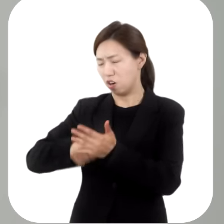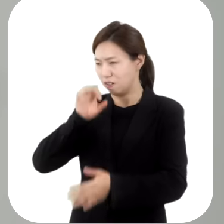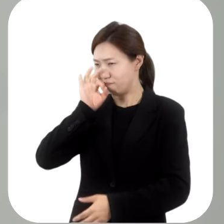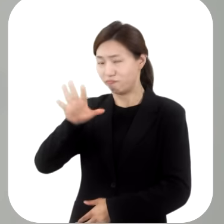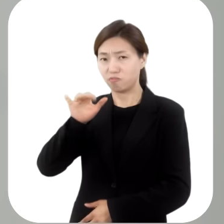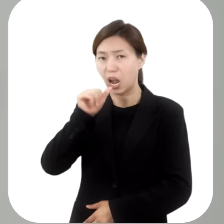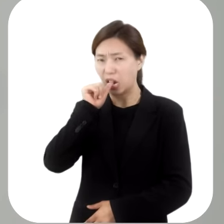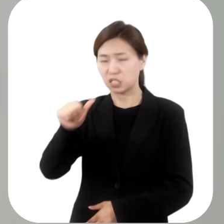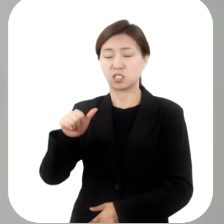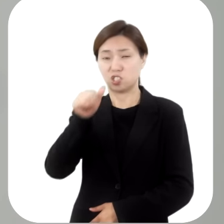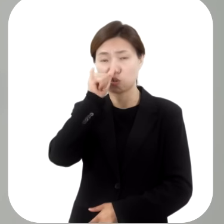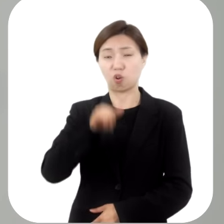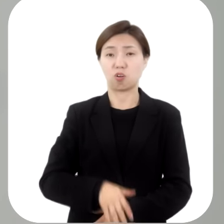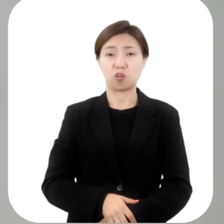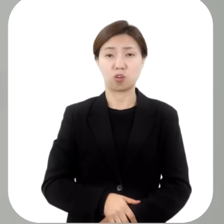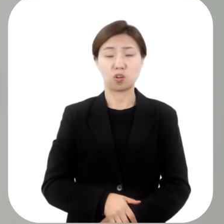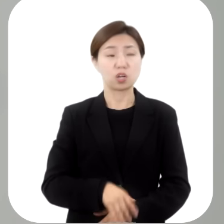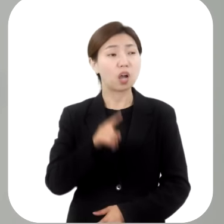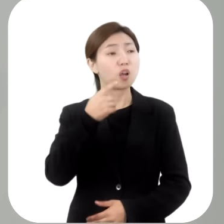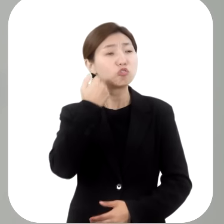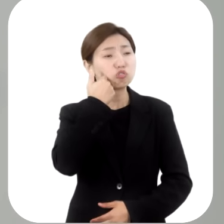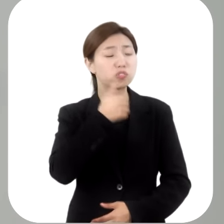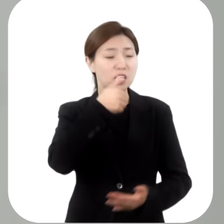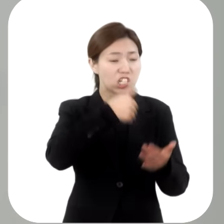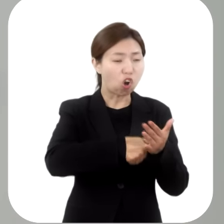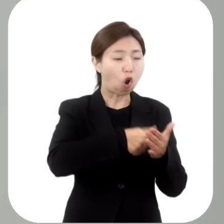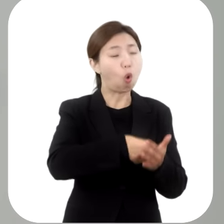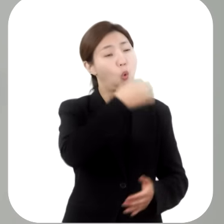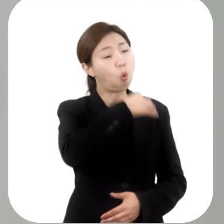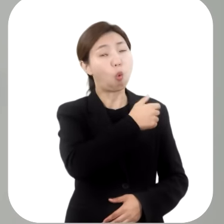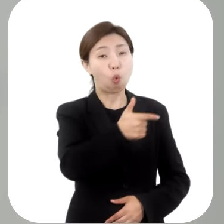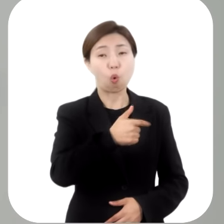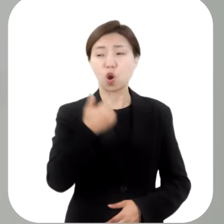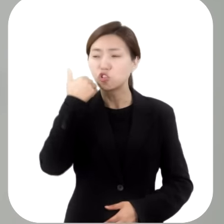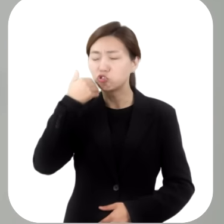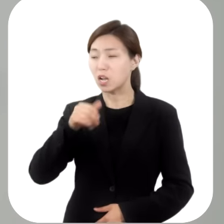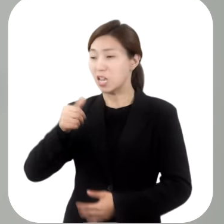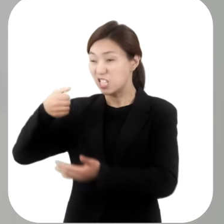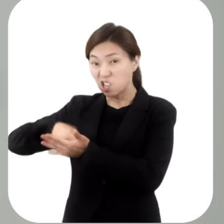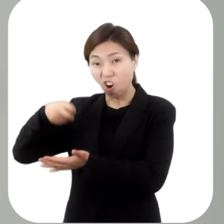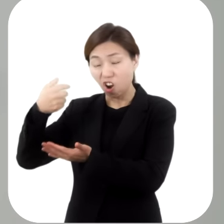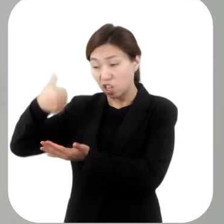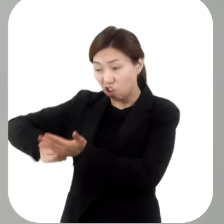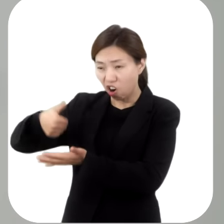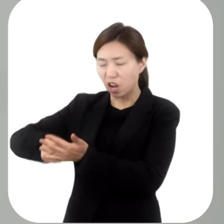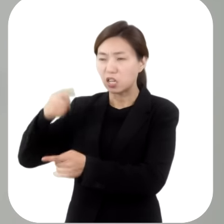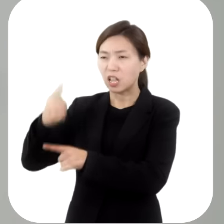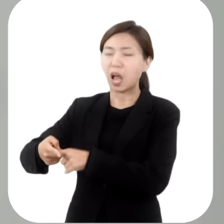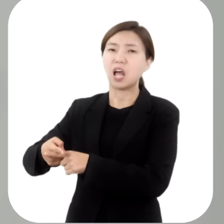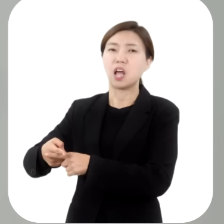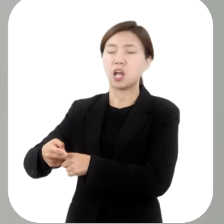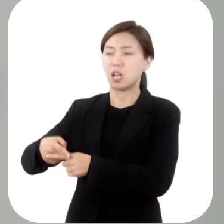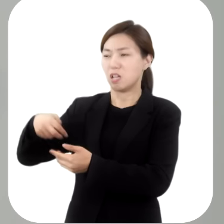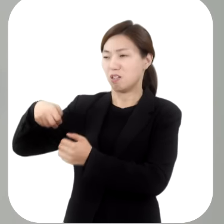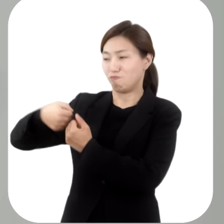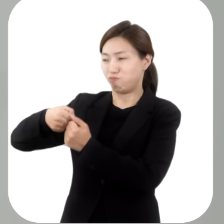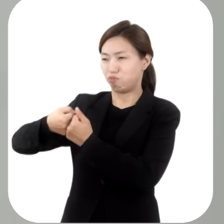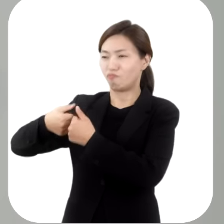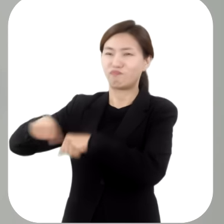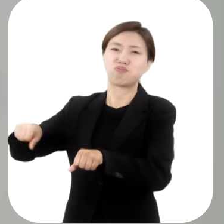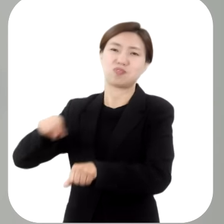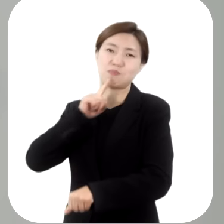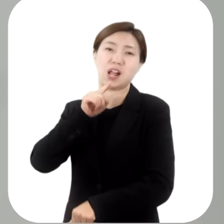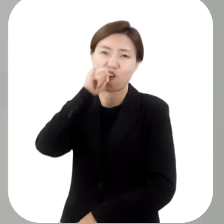있고 어떤 사람은 절하다가 무릎을 버렸다 이런 사람도 있기 때문에 그걸 일률적으로